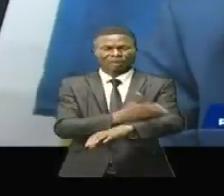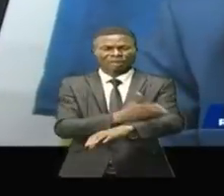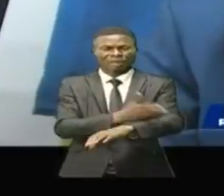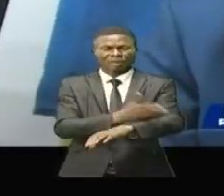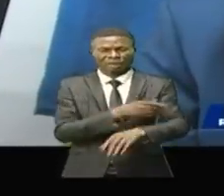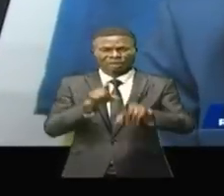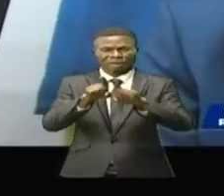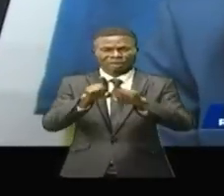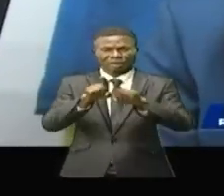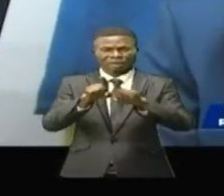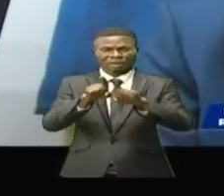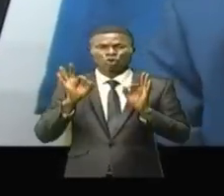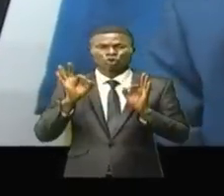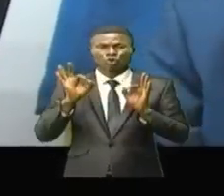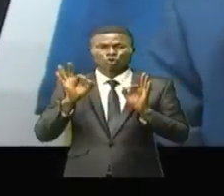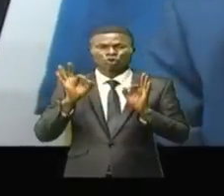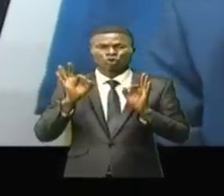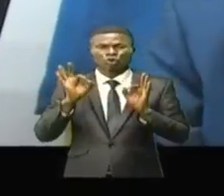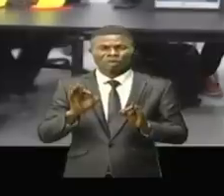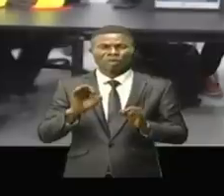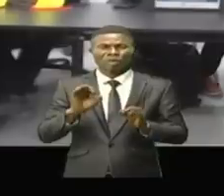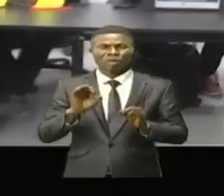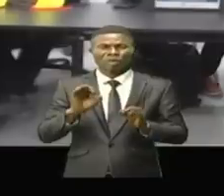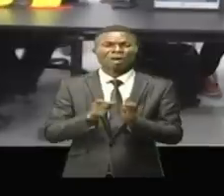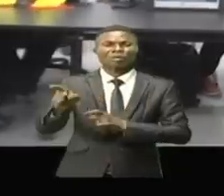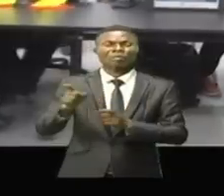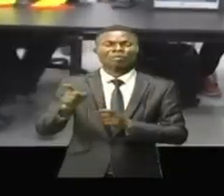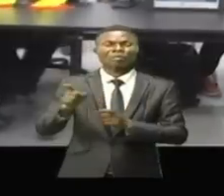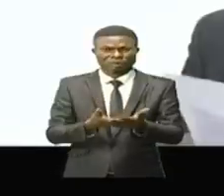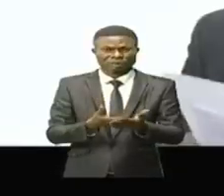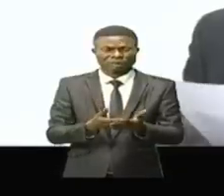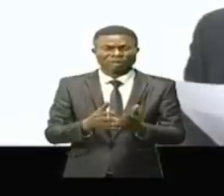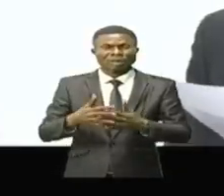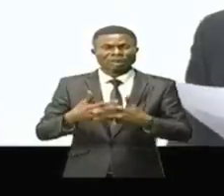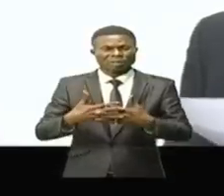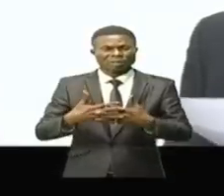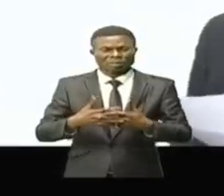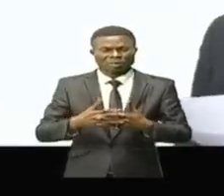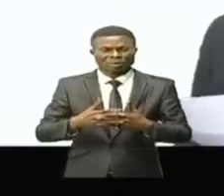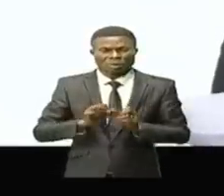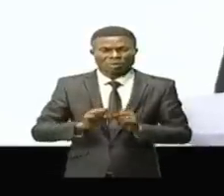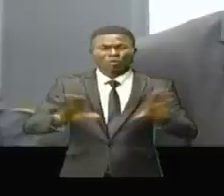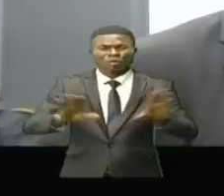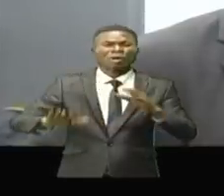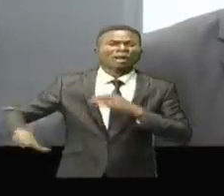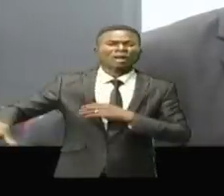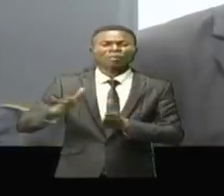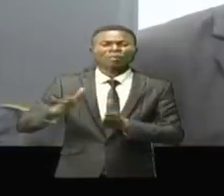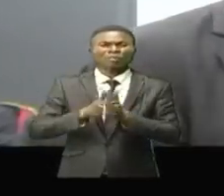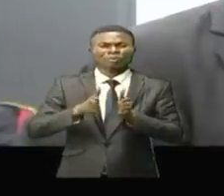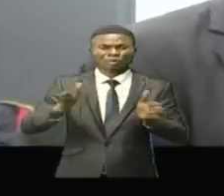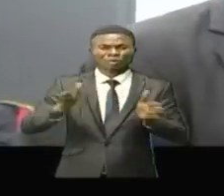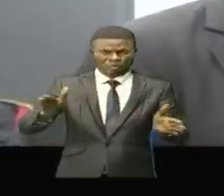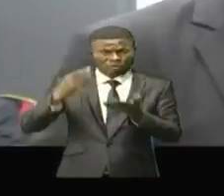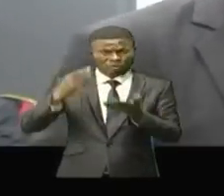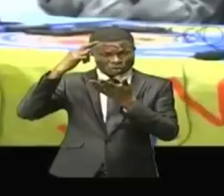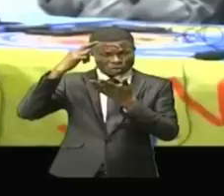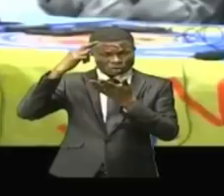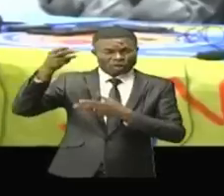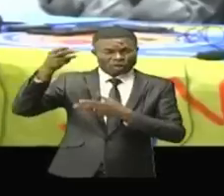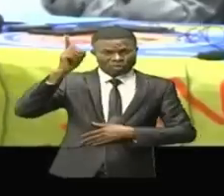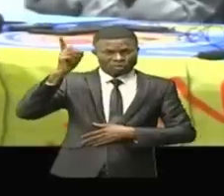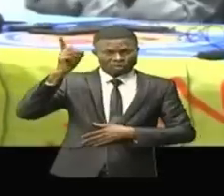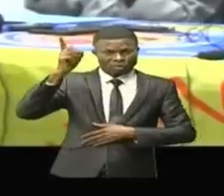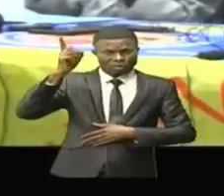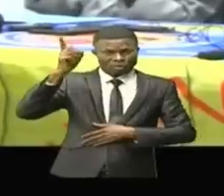et innovations en management. Ce partenariat va s'étendre dans tout le pays. Il aidera l'université de CEPROMAD de